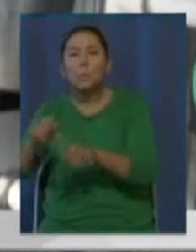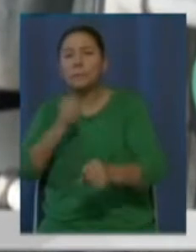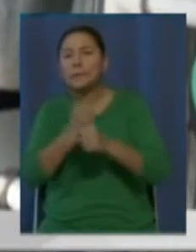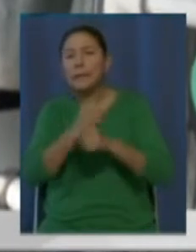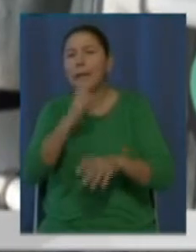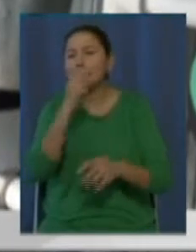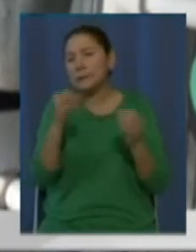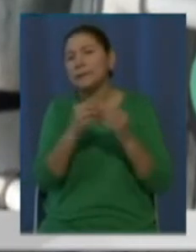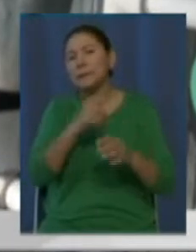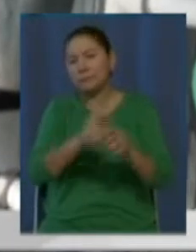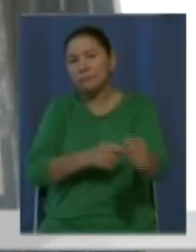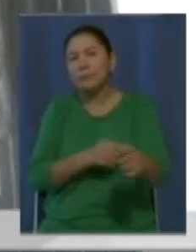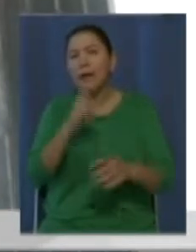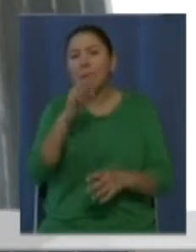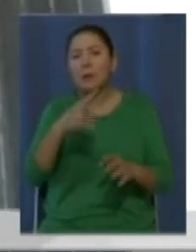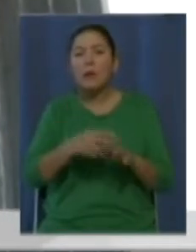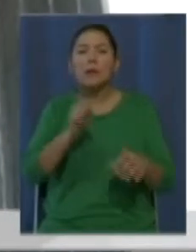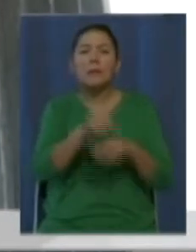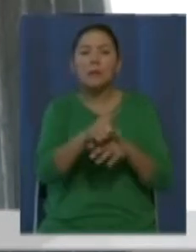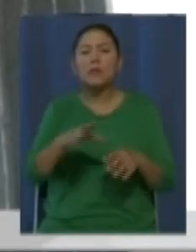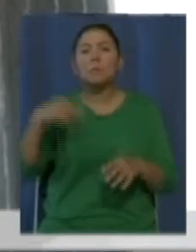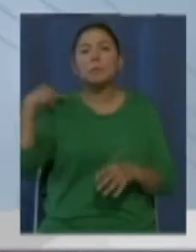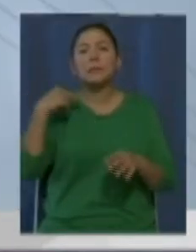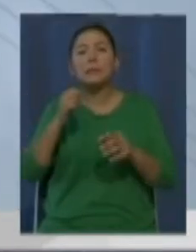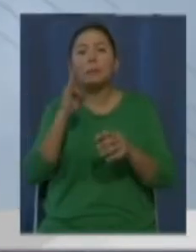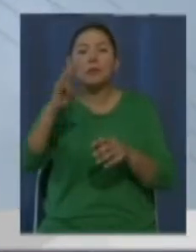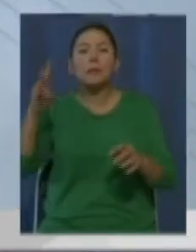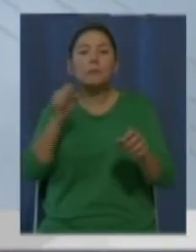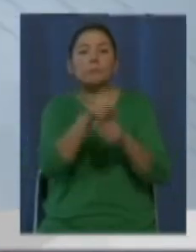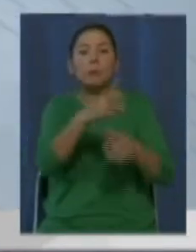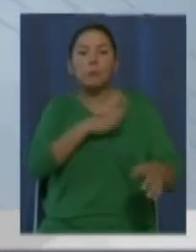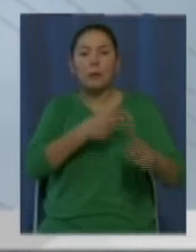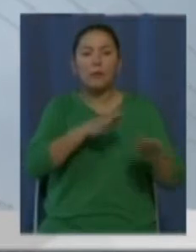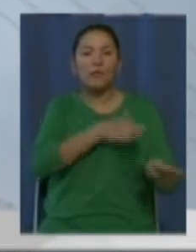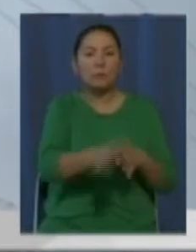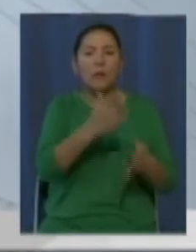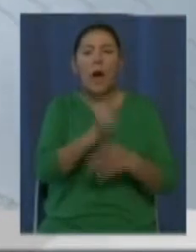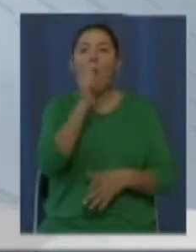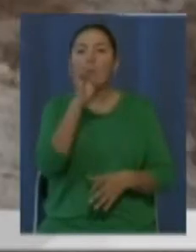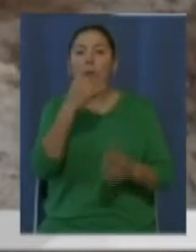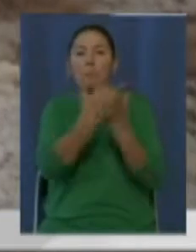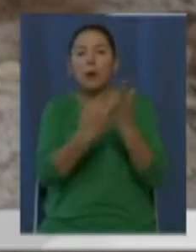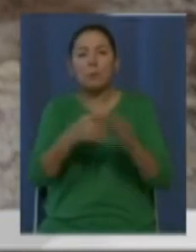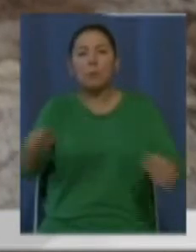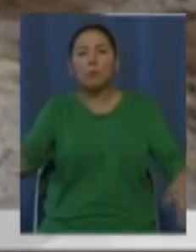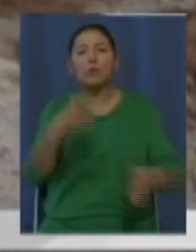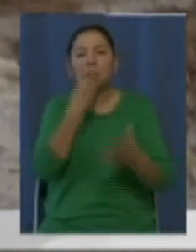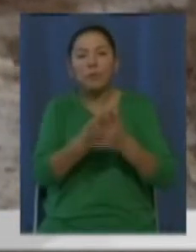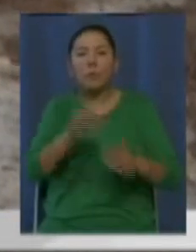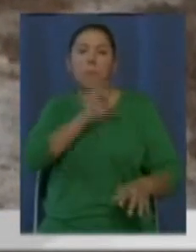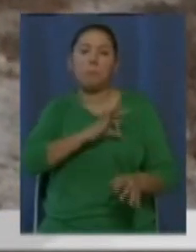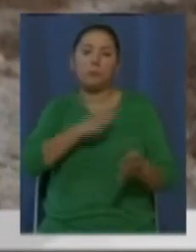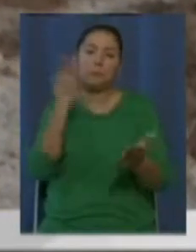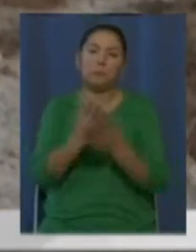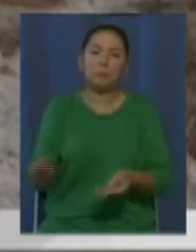етуге жеткілікті дейді мамандар. Демек, ауылда ауыз су мәселесі толығымен шешілген. Әсел Тұмашқызы, Сағындық Нарықов,